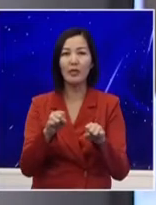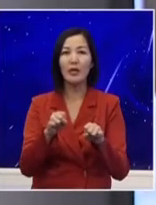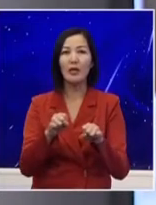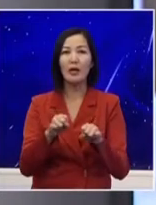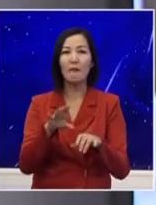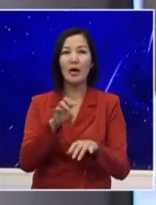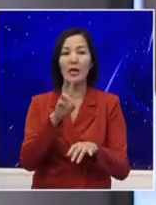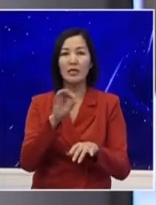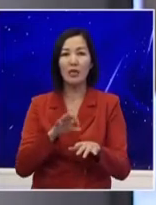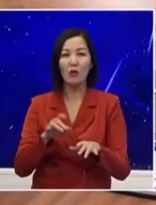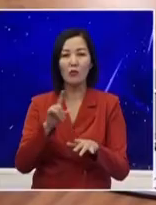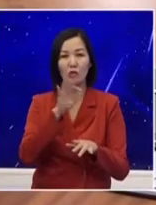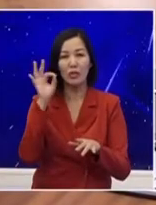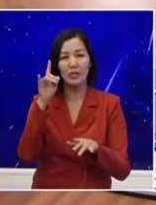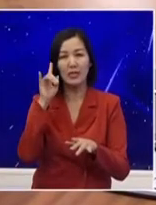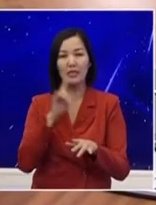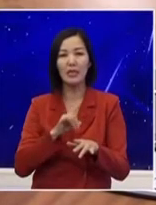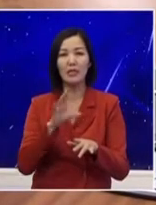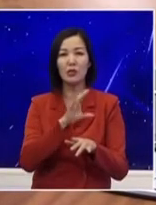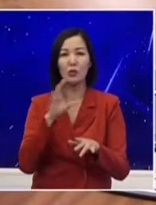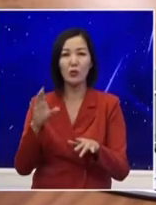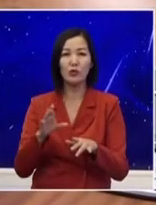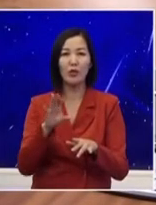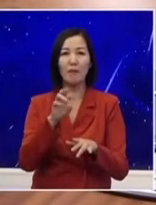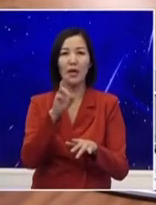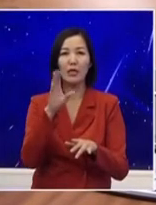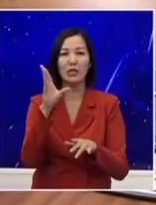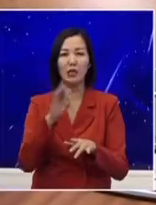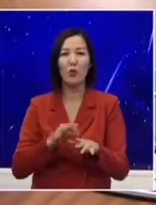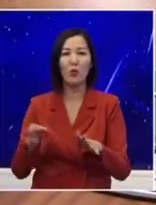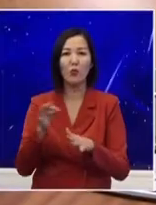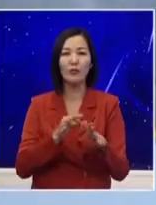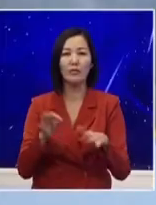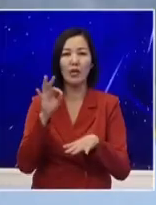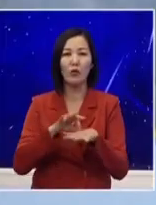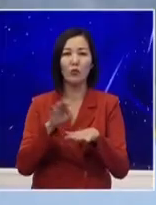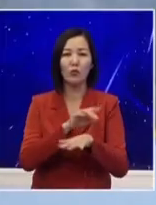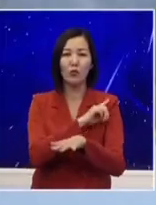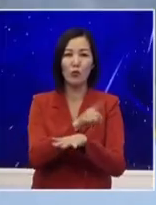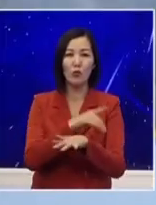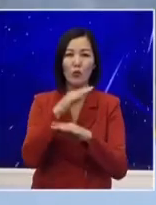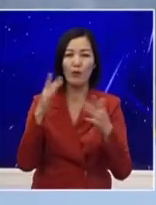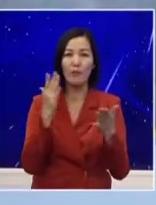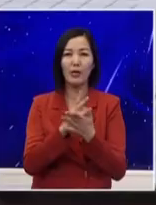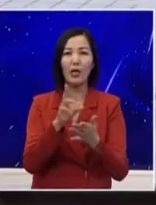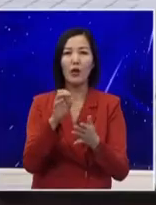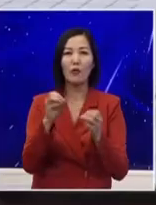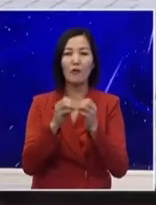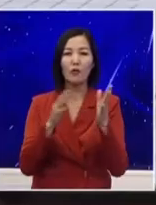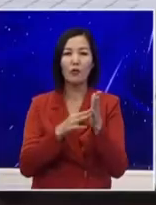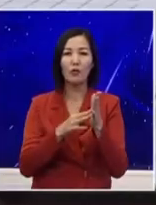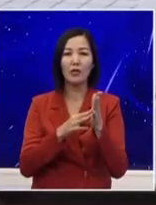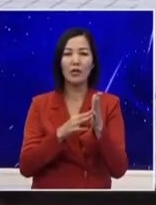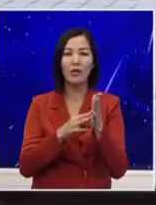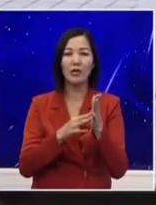Болмайды деді. Шығыс Қазақстан, солтүстік Қазақстан, Маңғыстау облыстарында жағдай ушығып барады. COVID-19 үшін шекара